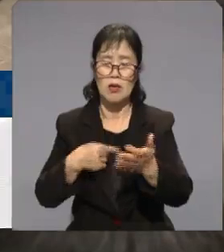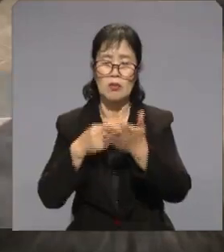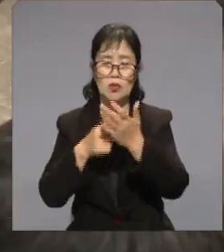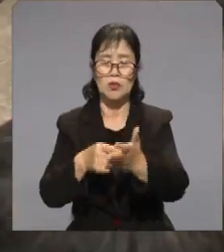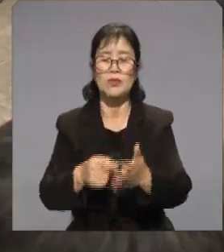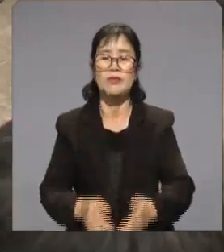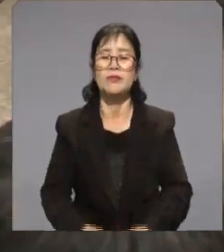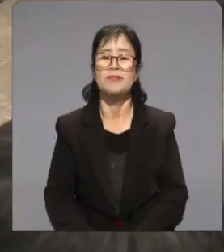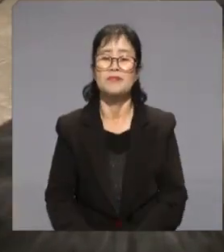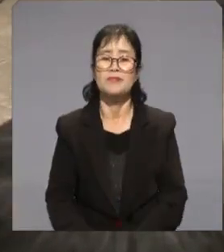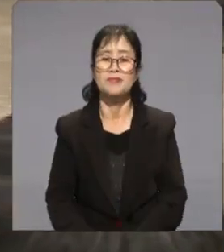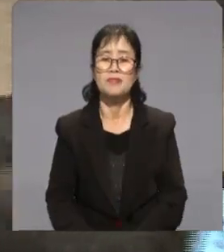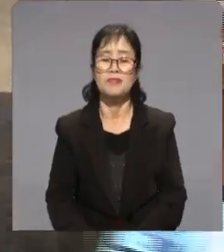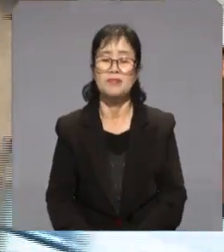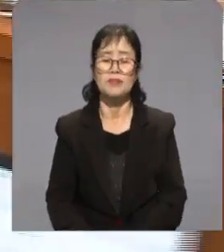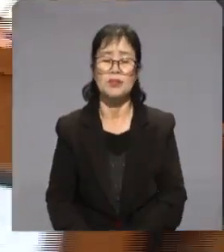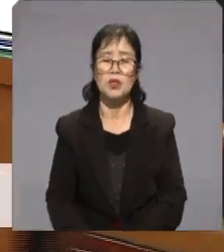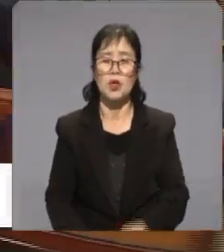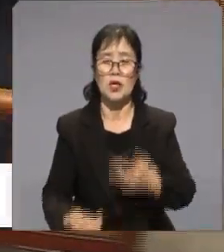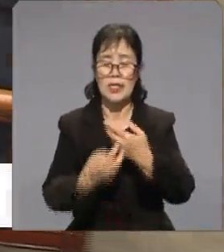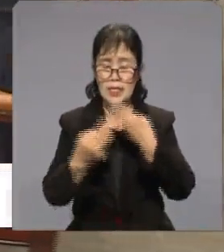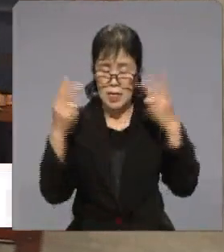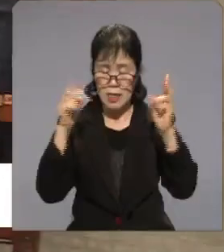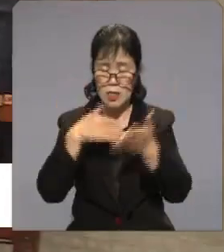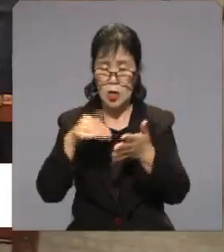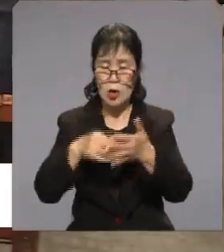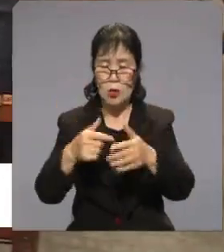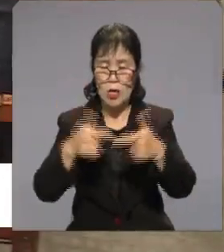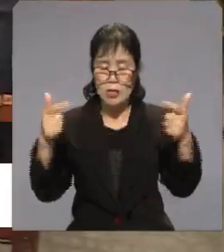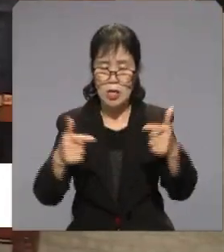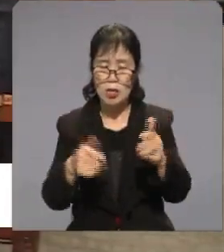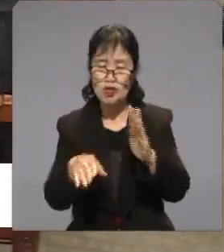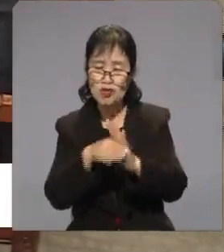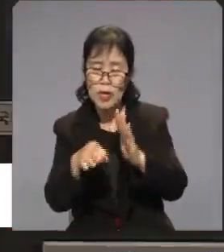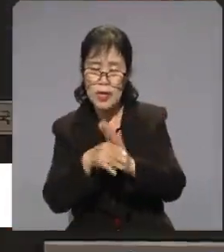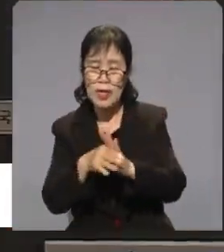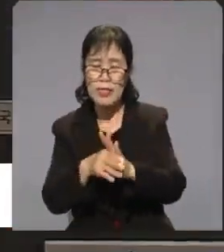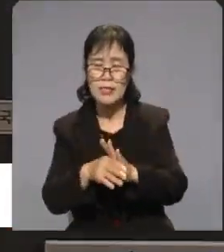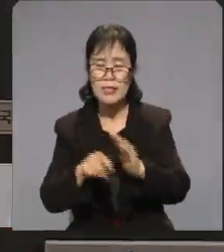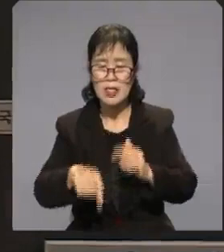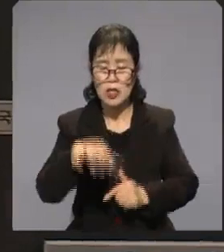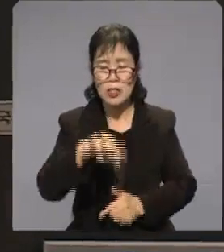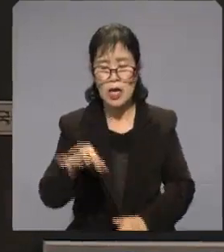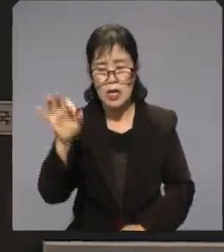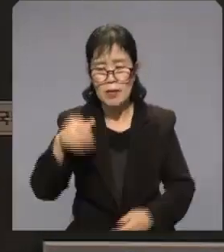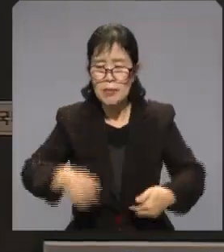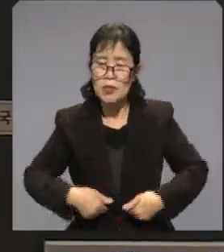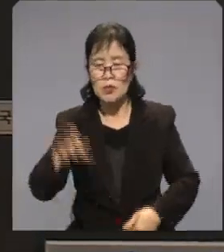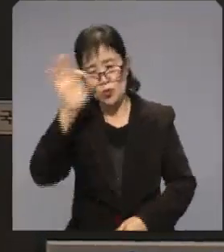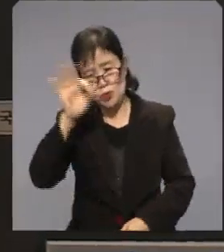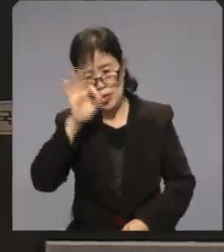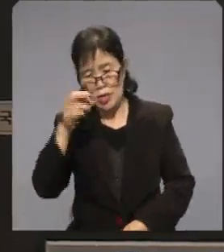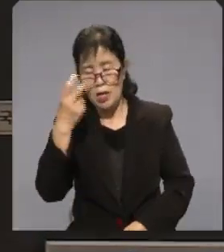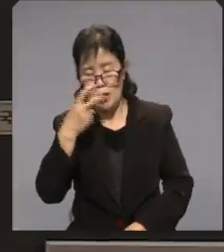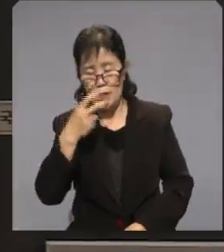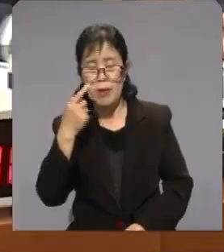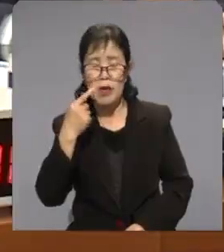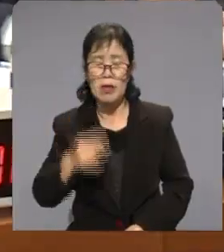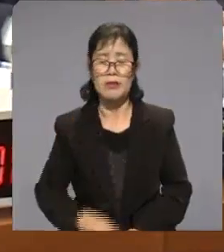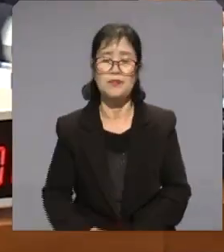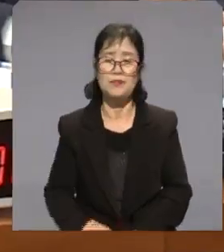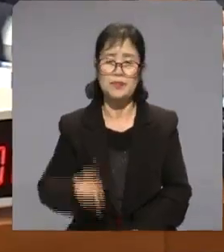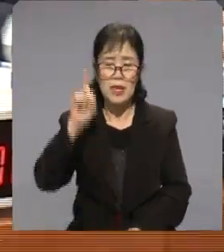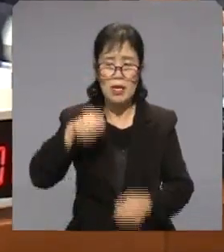거를. 그러면서 의대 정원 확대의 중간 단계로 현장 수요 조사를 검토하고 있다며 내일